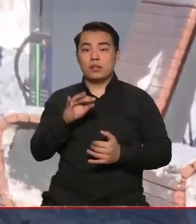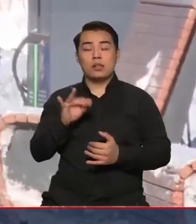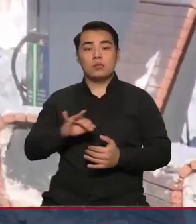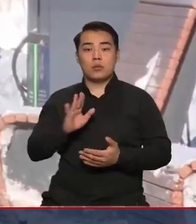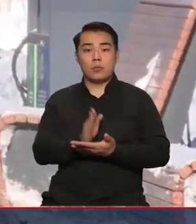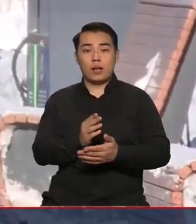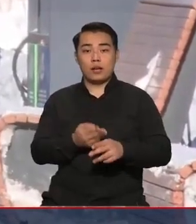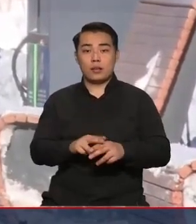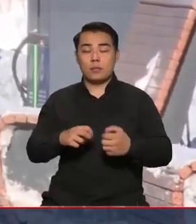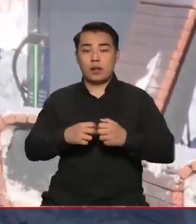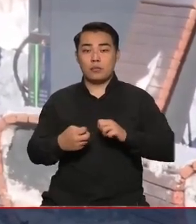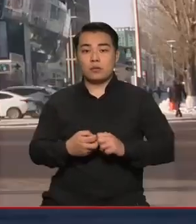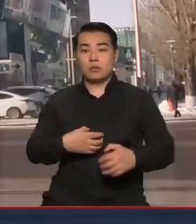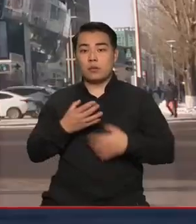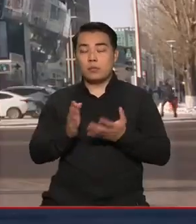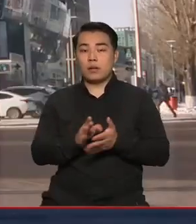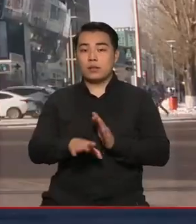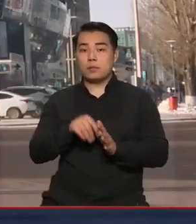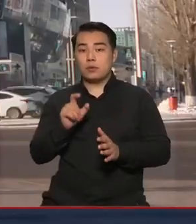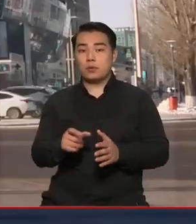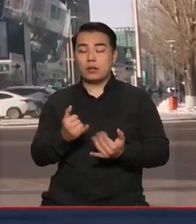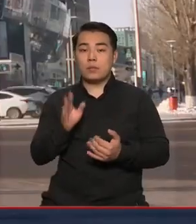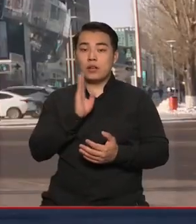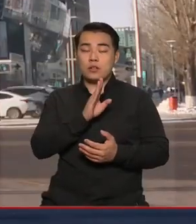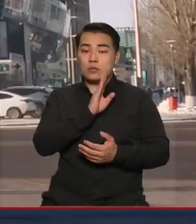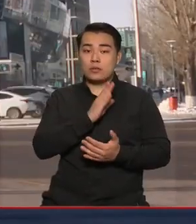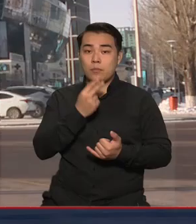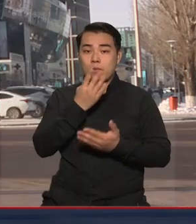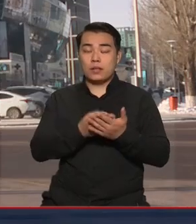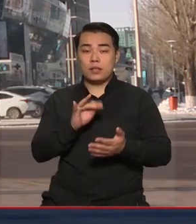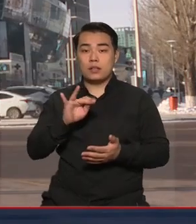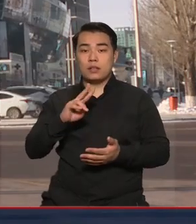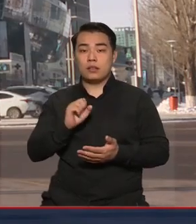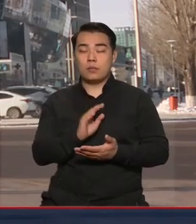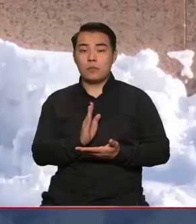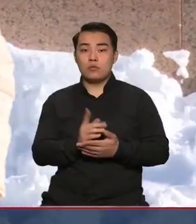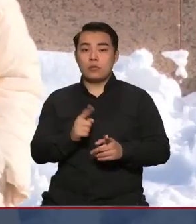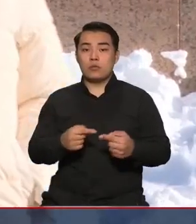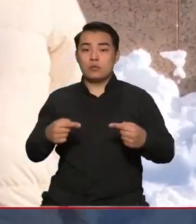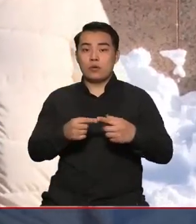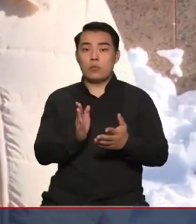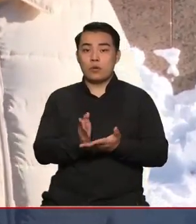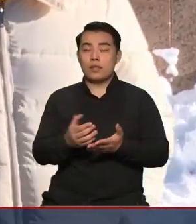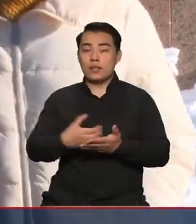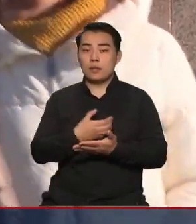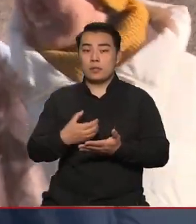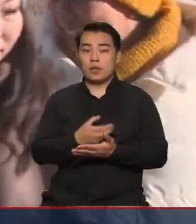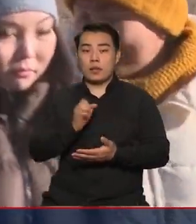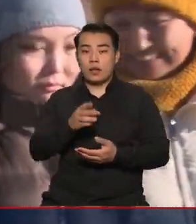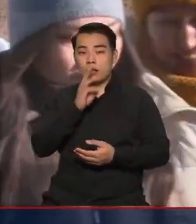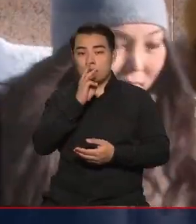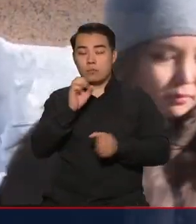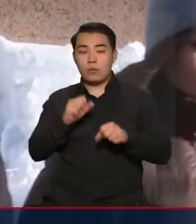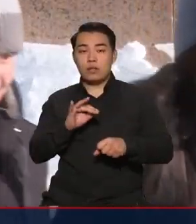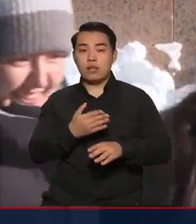этой проблемой и депутаты. По словам мажилисвумен Ирины Смирновой, сейчас достаточно указать стипендию как источник дохода